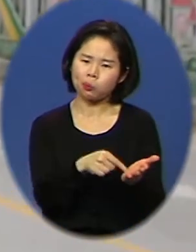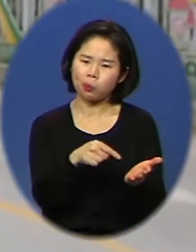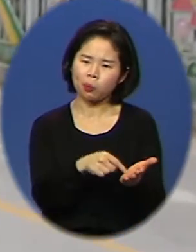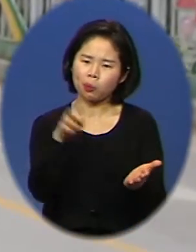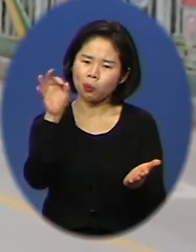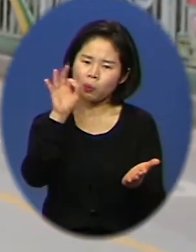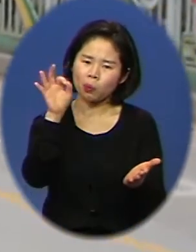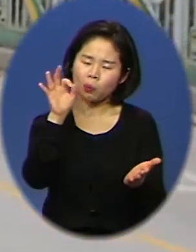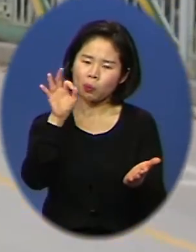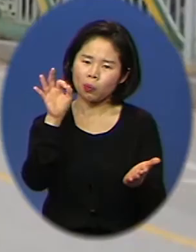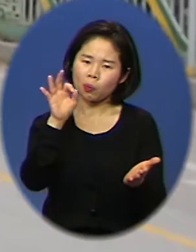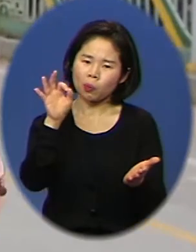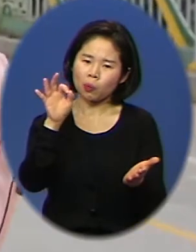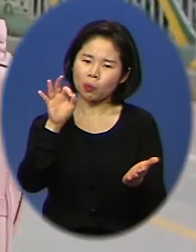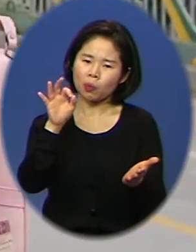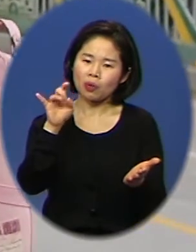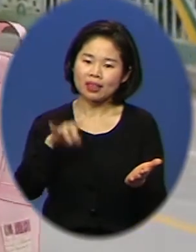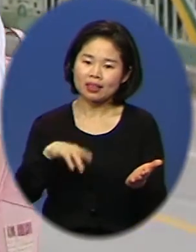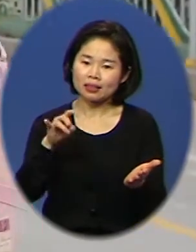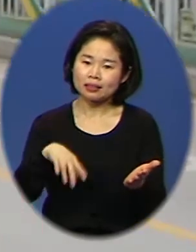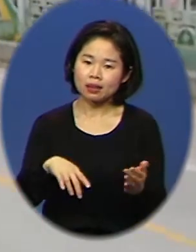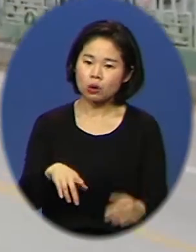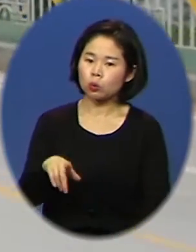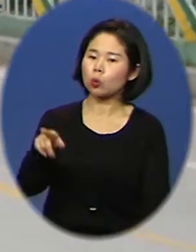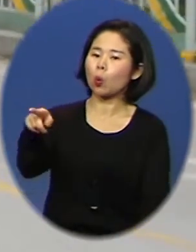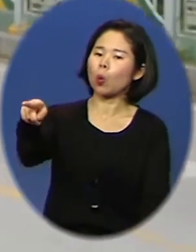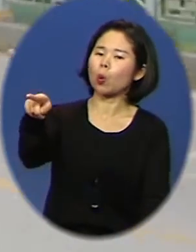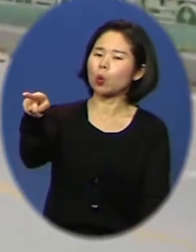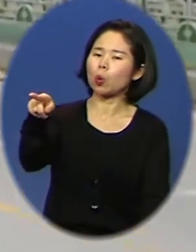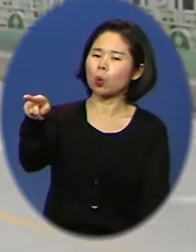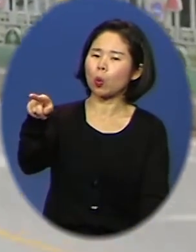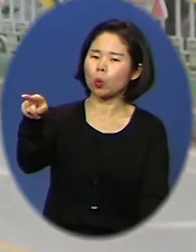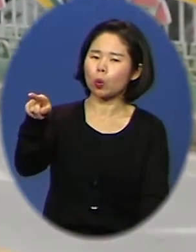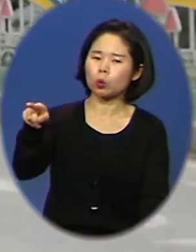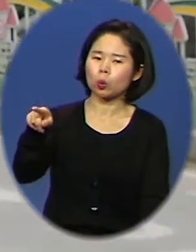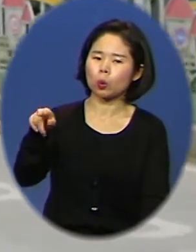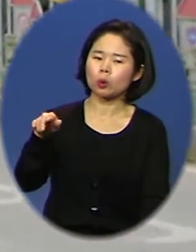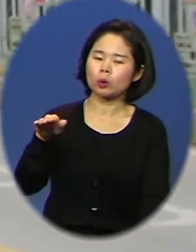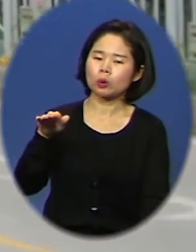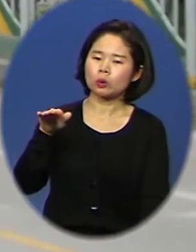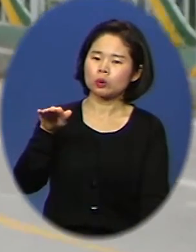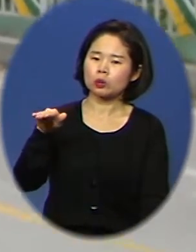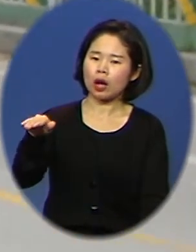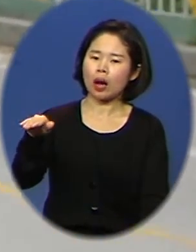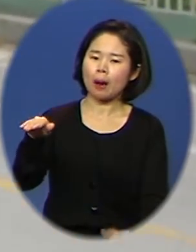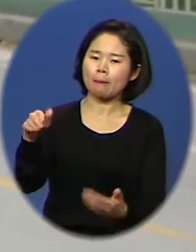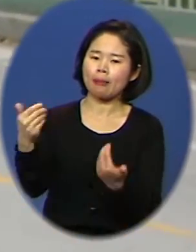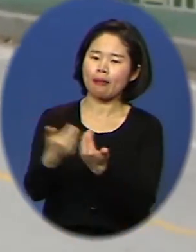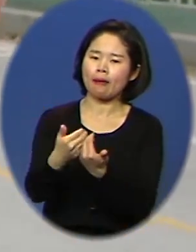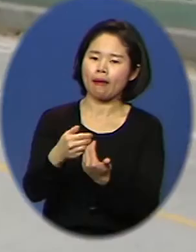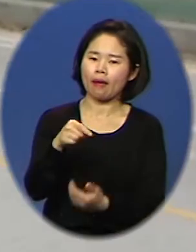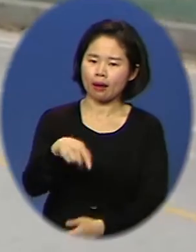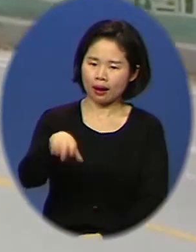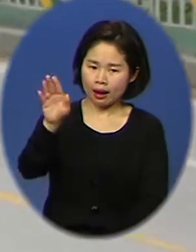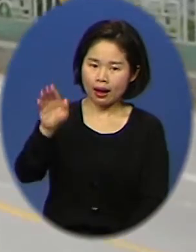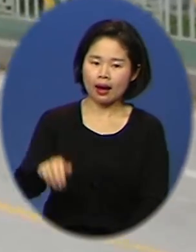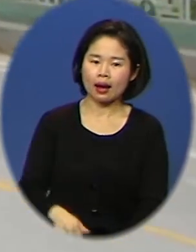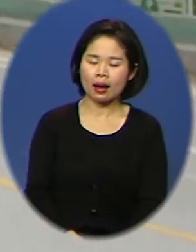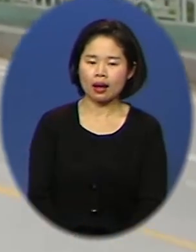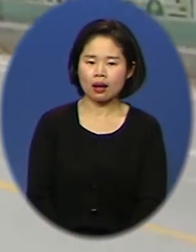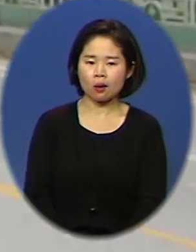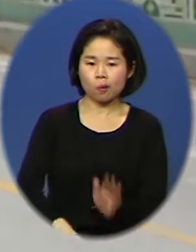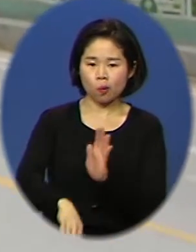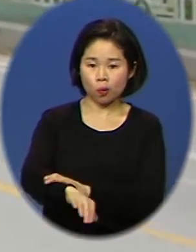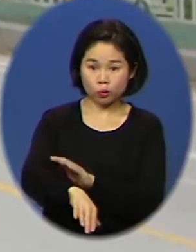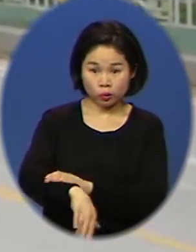있는데 모하리 석조 이불 입상. 저 이제 차 가는 쪽에서 반대쪽 우측쪽으로 가면 돼. 반대쪽, 이제